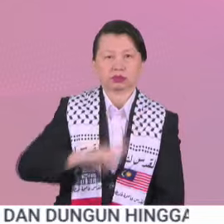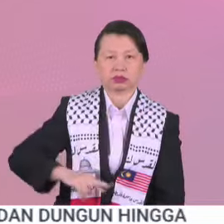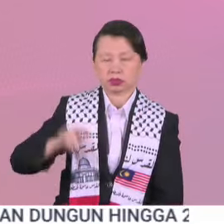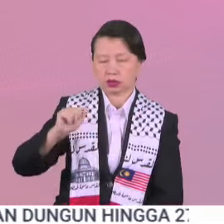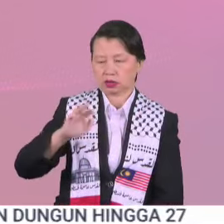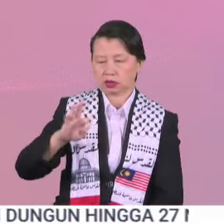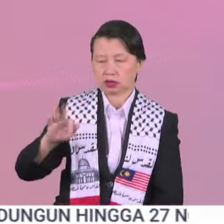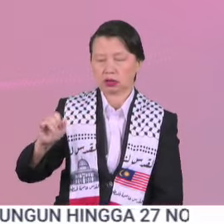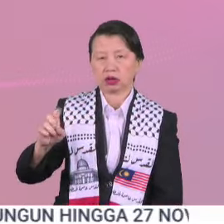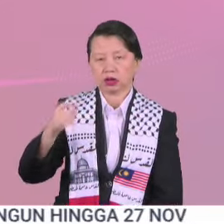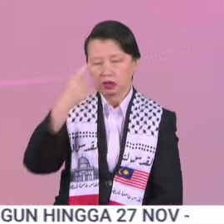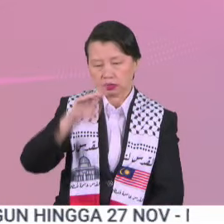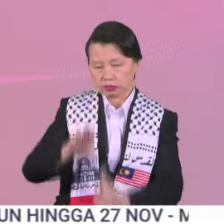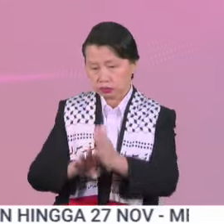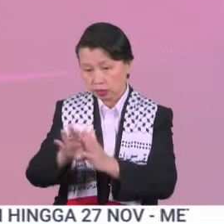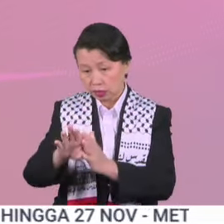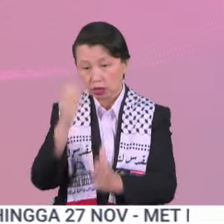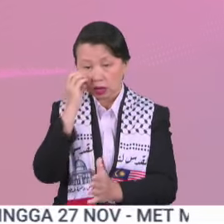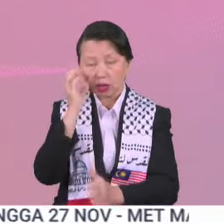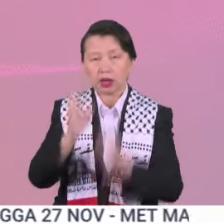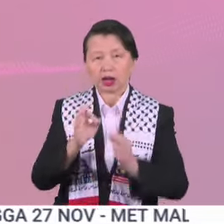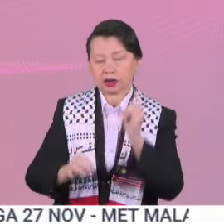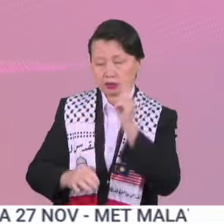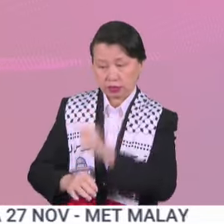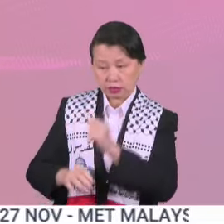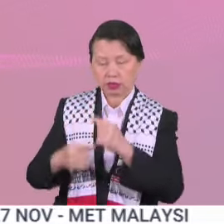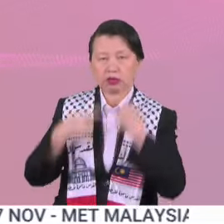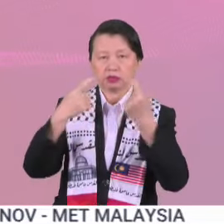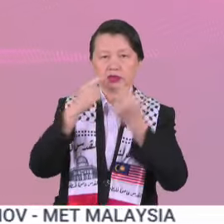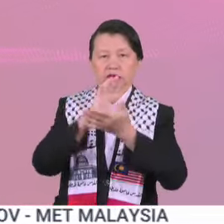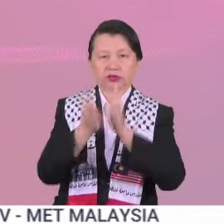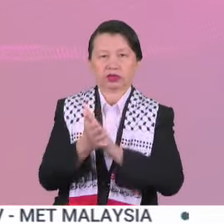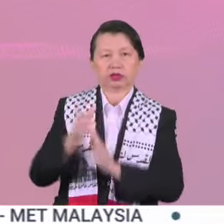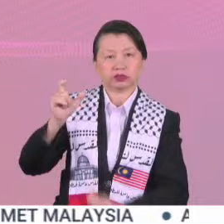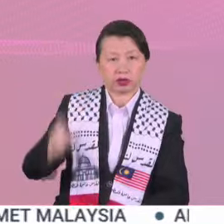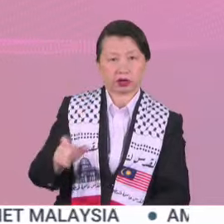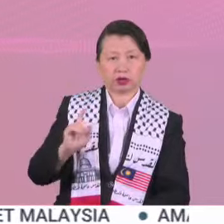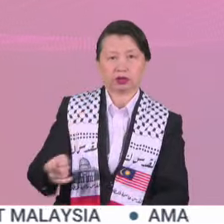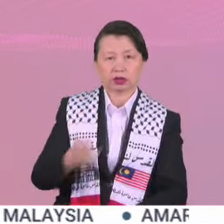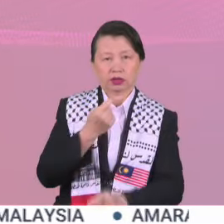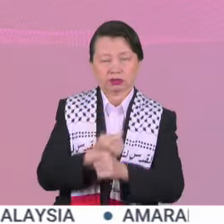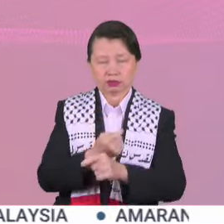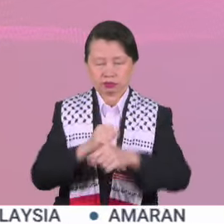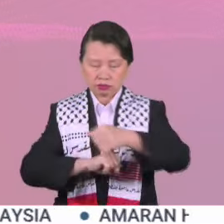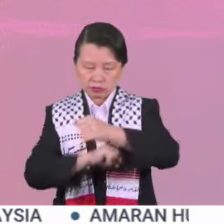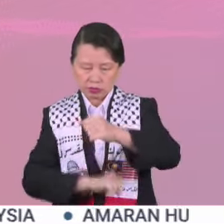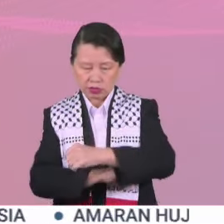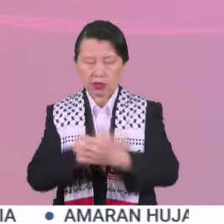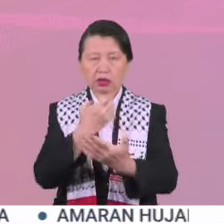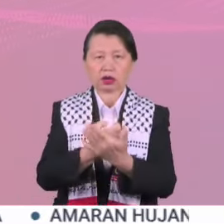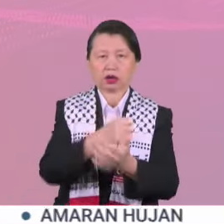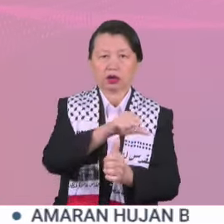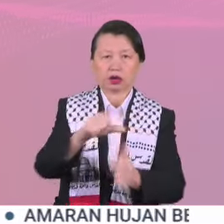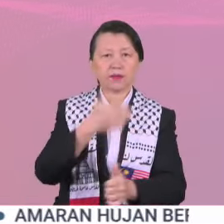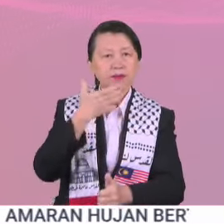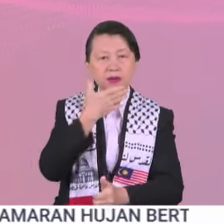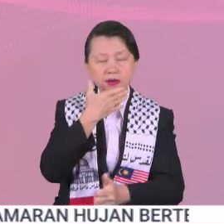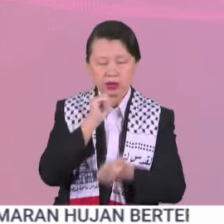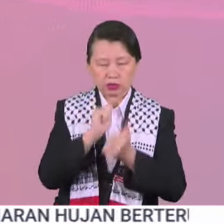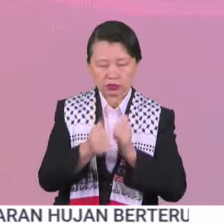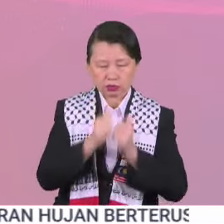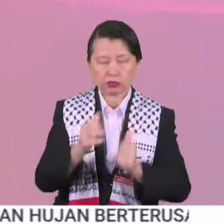pembangunan di kemaman sekiranya dipilih sebagai ahli parlimen yang melibatkan infrastruktur ekonomi sosial belia dan